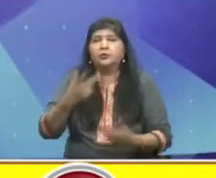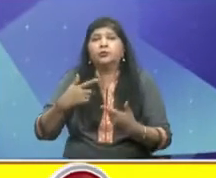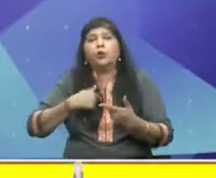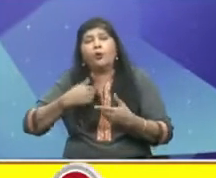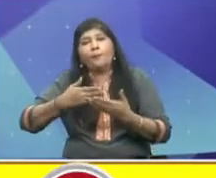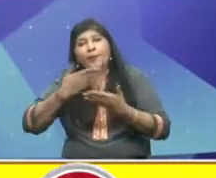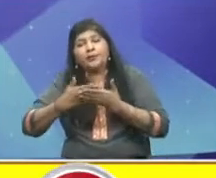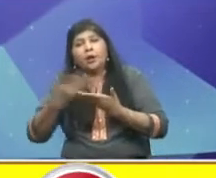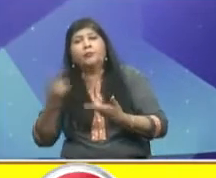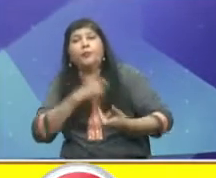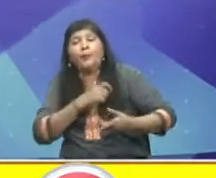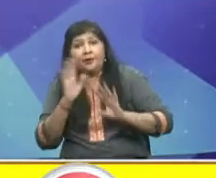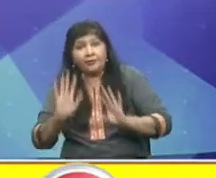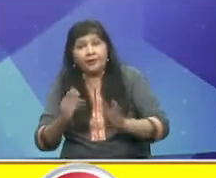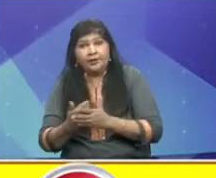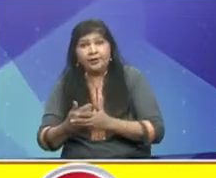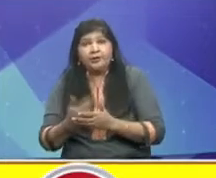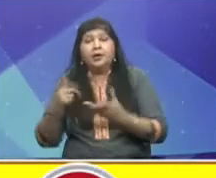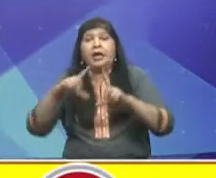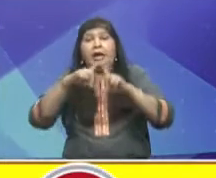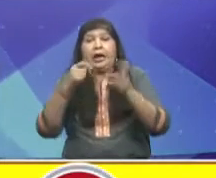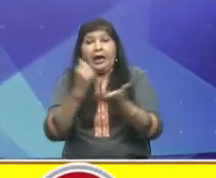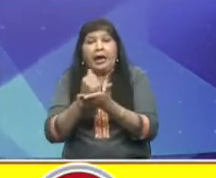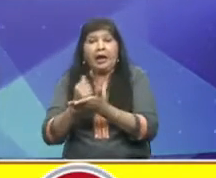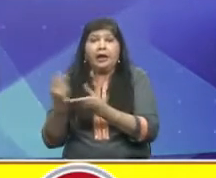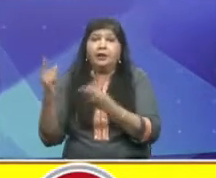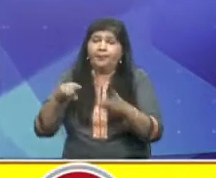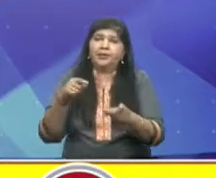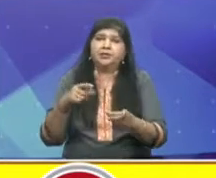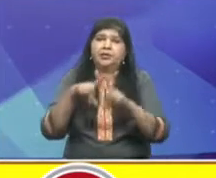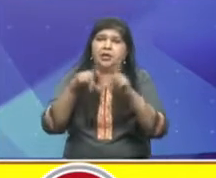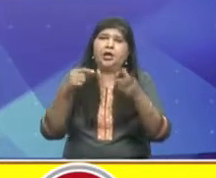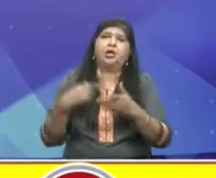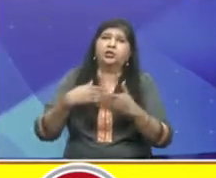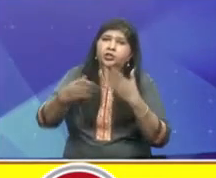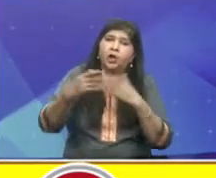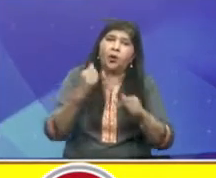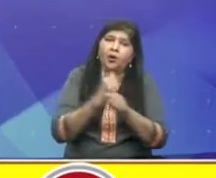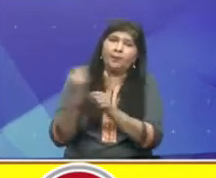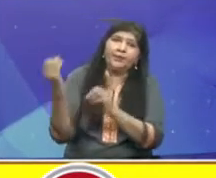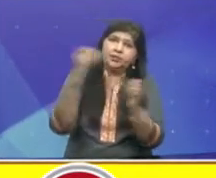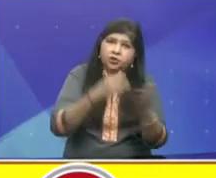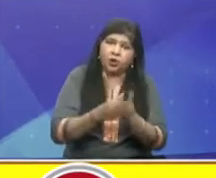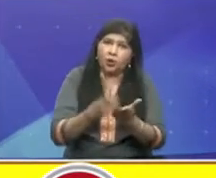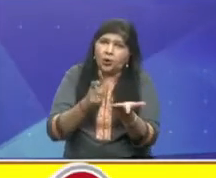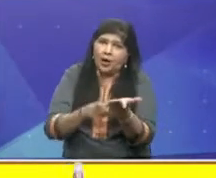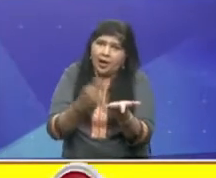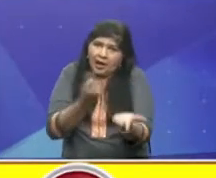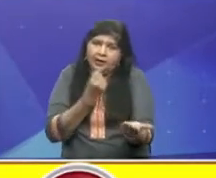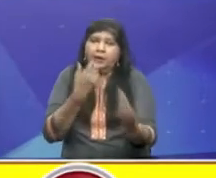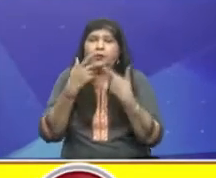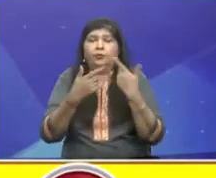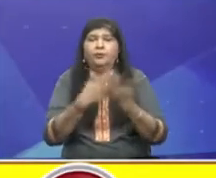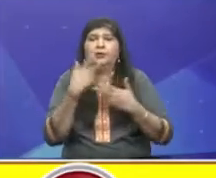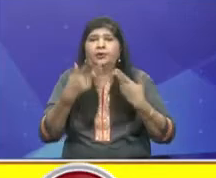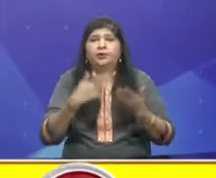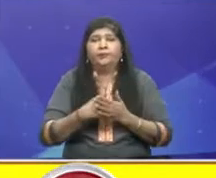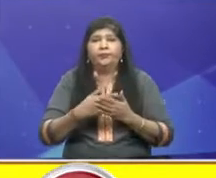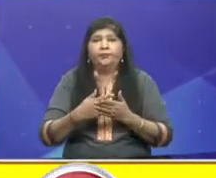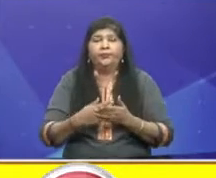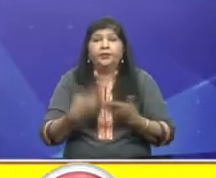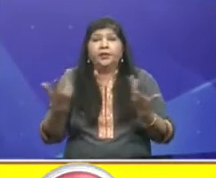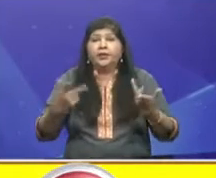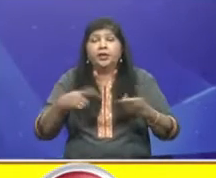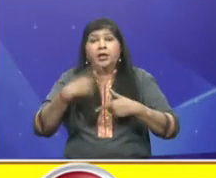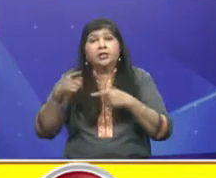कैसे आपको लाभ हुआ, कैसे मदद मिली, ये बताइए। बिल्कुल बताएंगे सर। और उनको कहिए कि वे भी